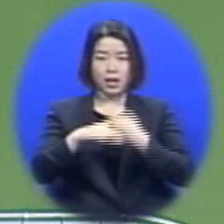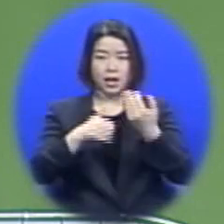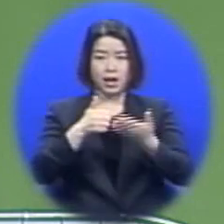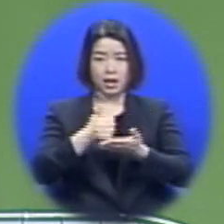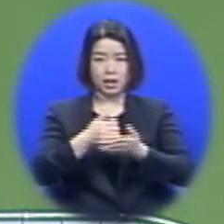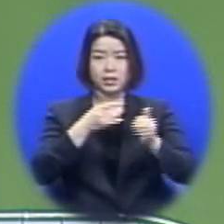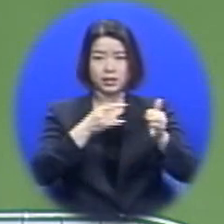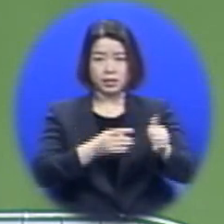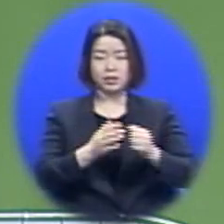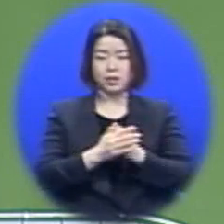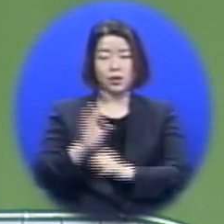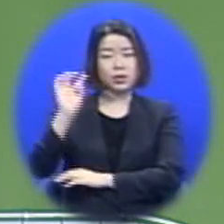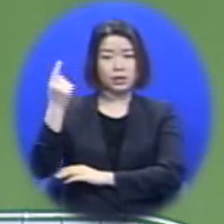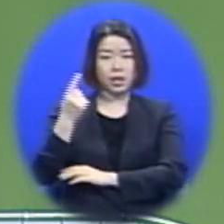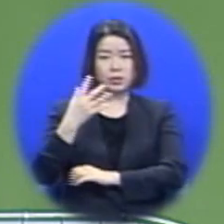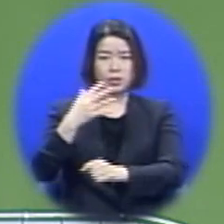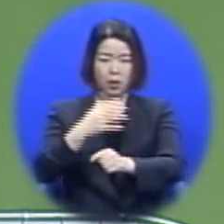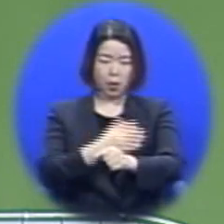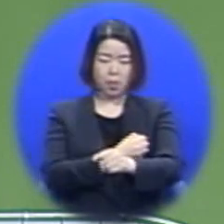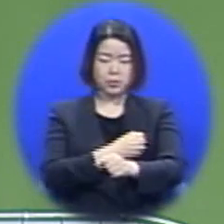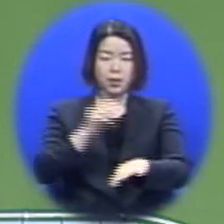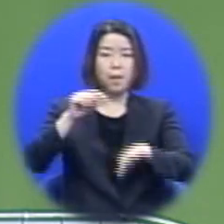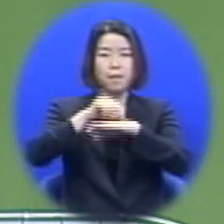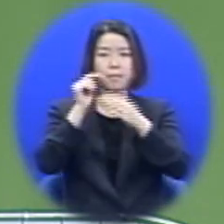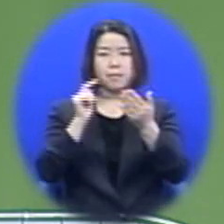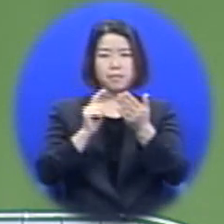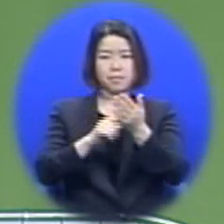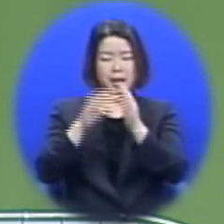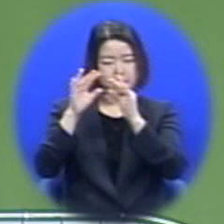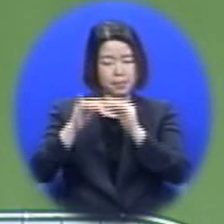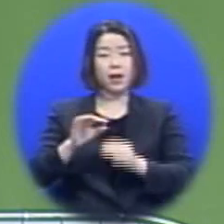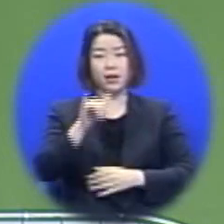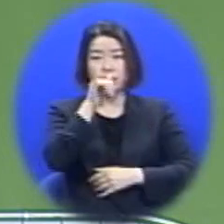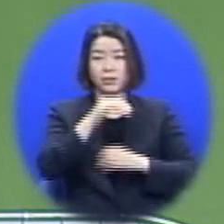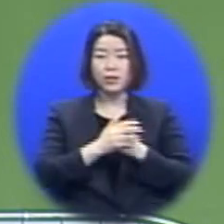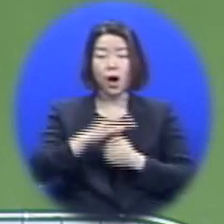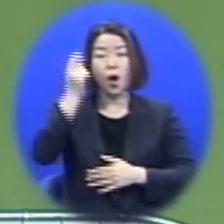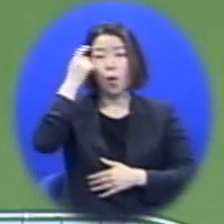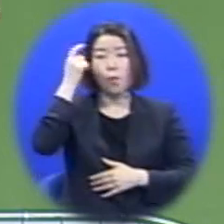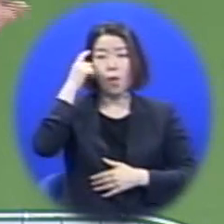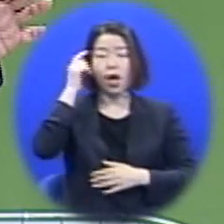하나님께서 다윗이 엄청 마음에 드셨던 거예요. 왜?